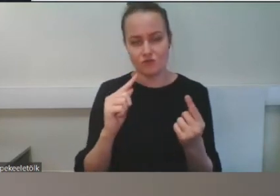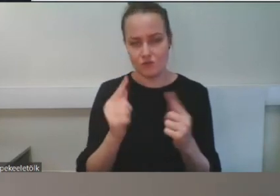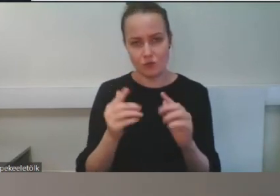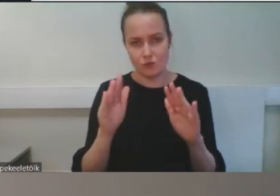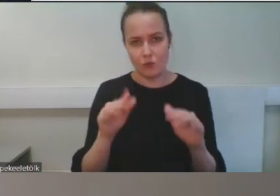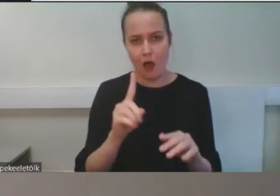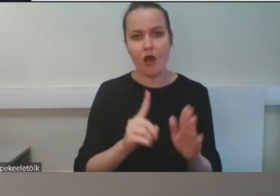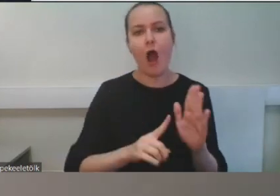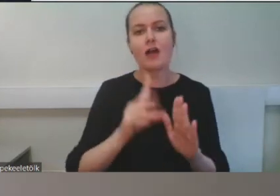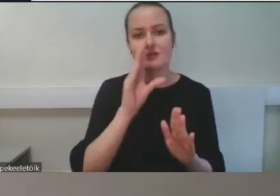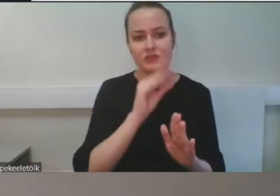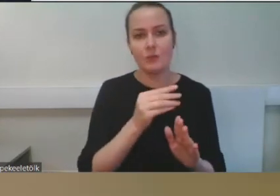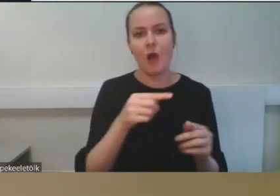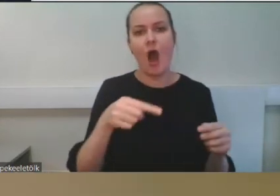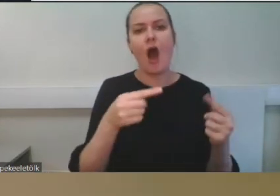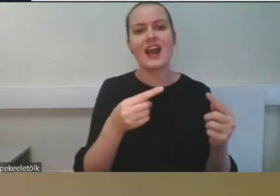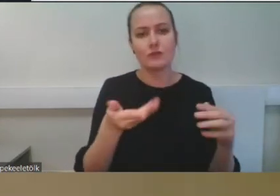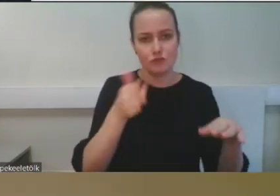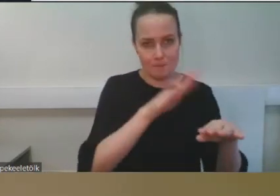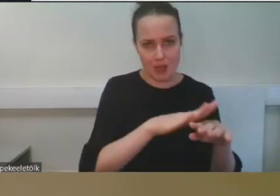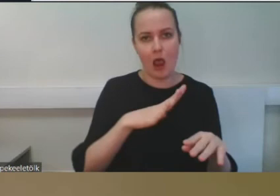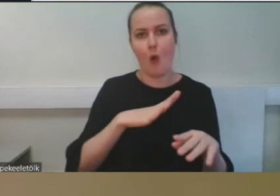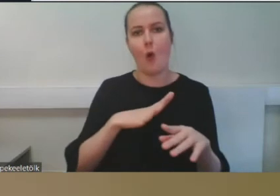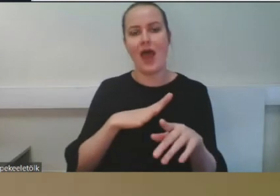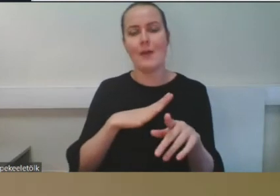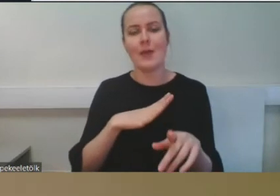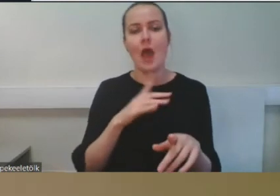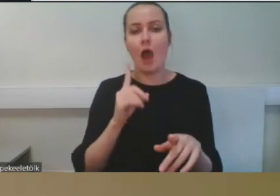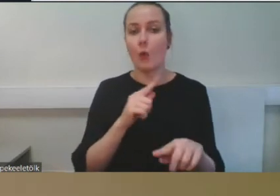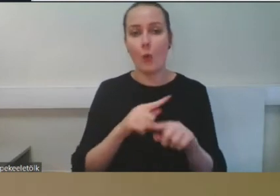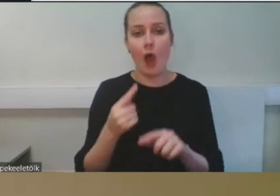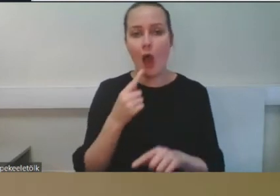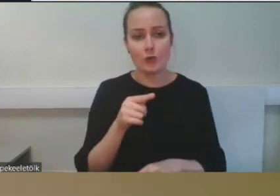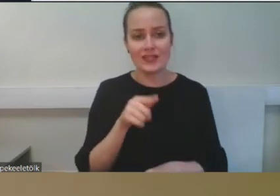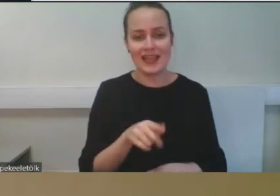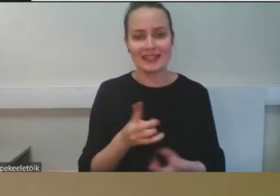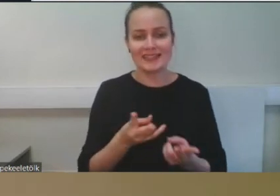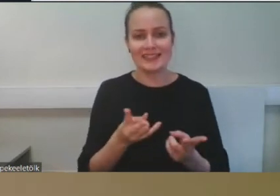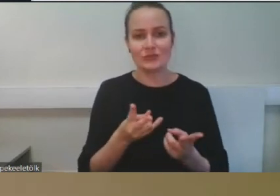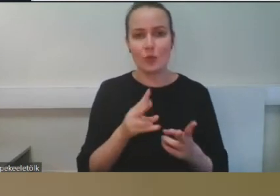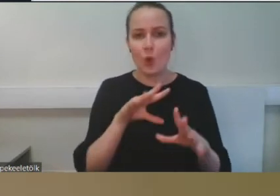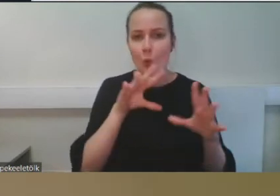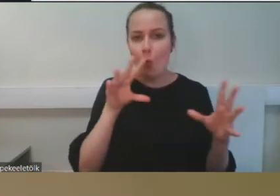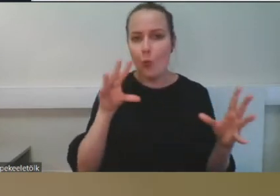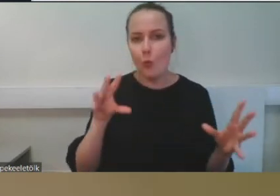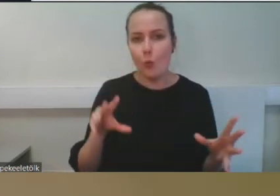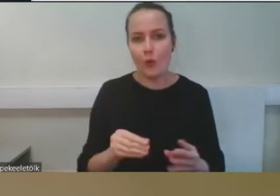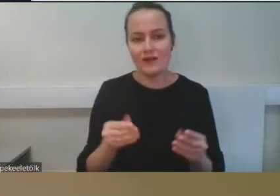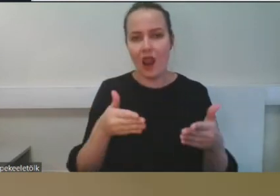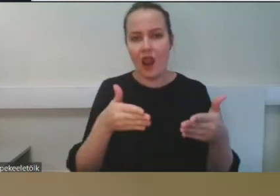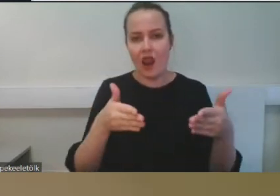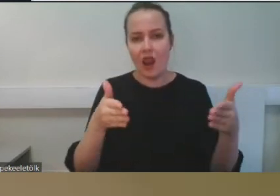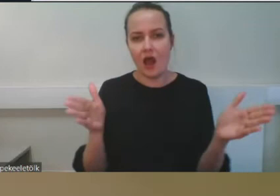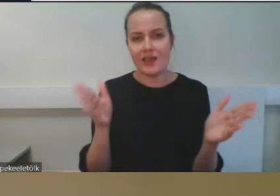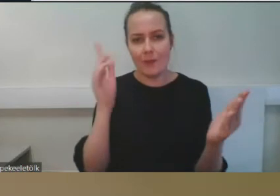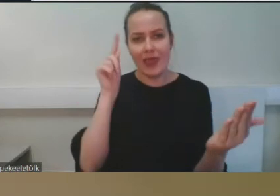arvutatakse. Et kõik vaesuse näitajad on leibkonna kohta. Et tehakse